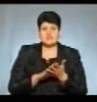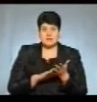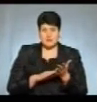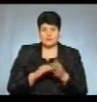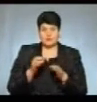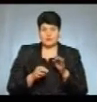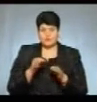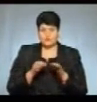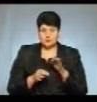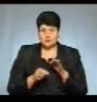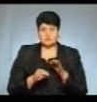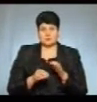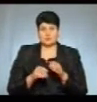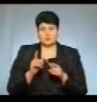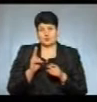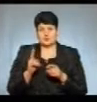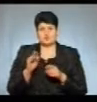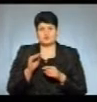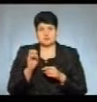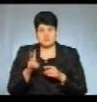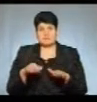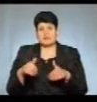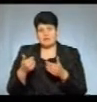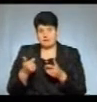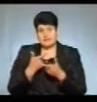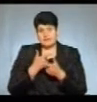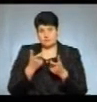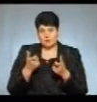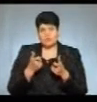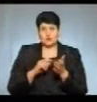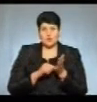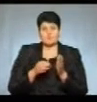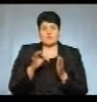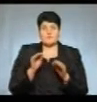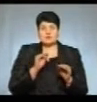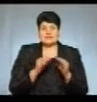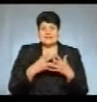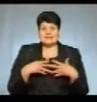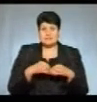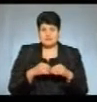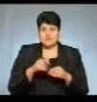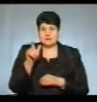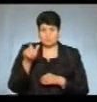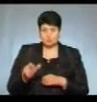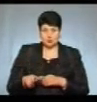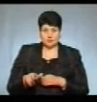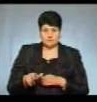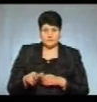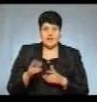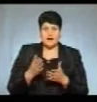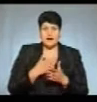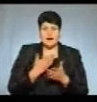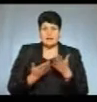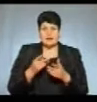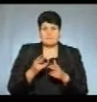з боржника, то деякими ЖЕКами передавалися інформацію довідка про склад сім'ї про людину, але без дозволу